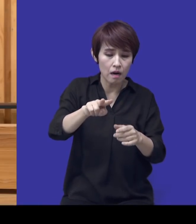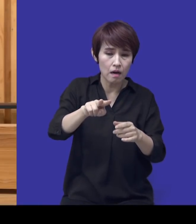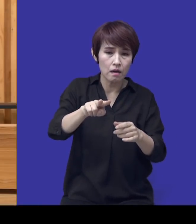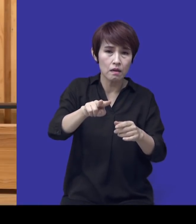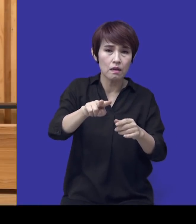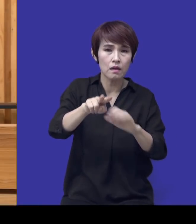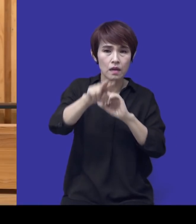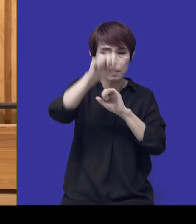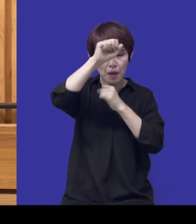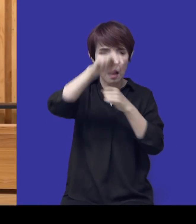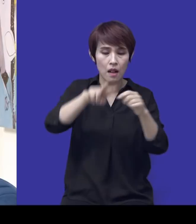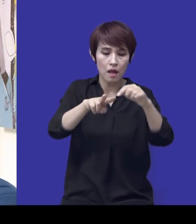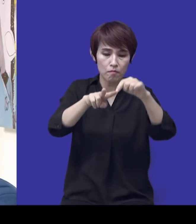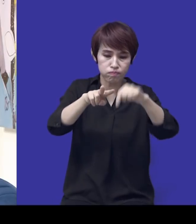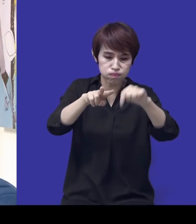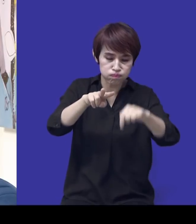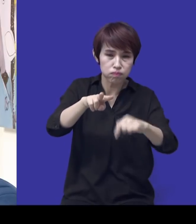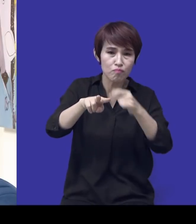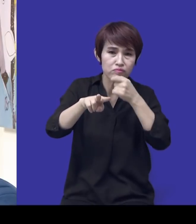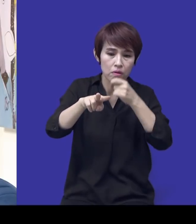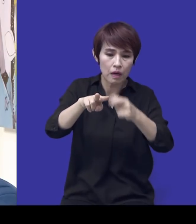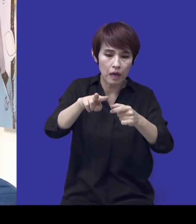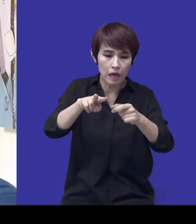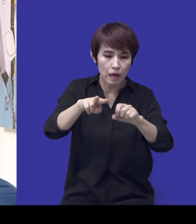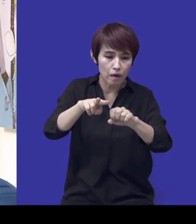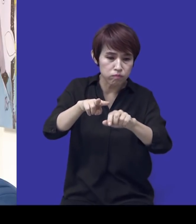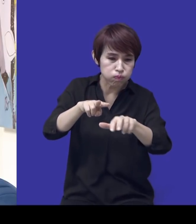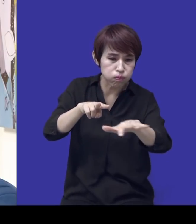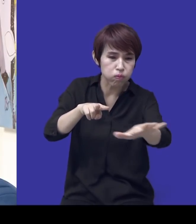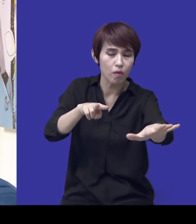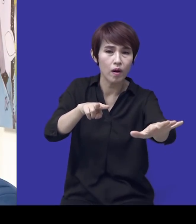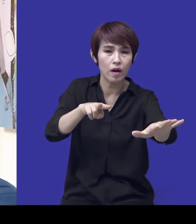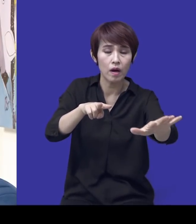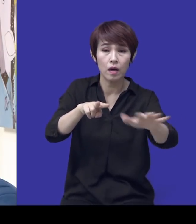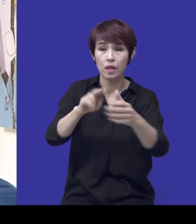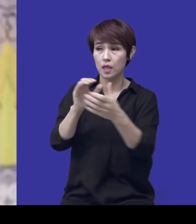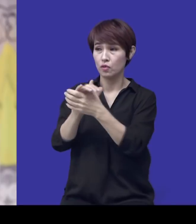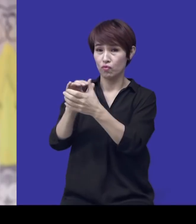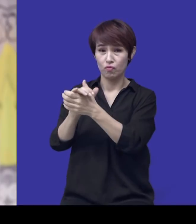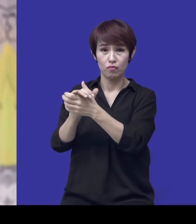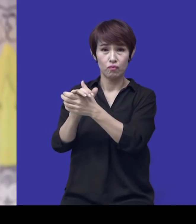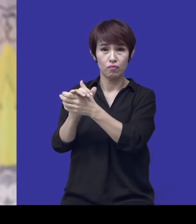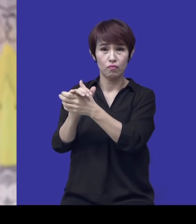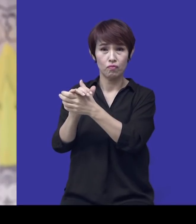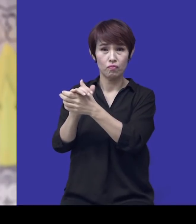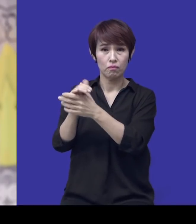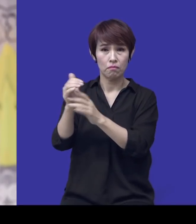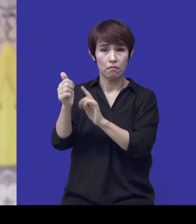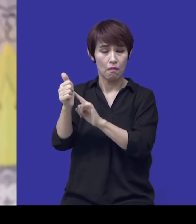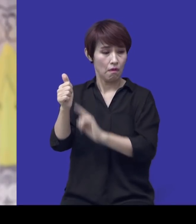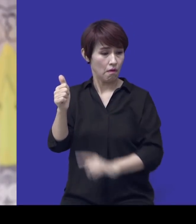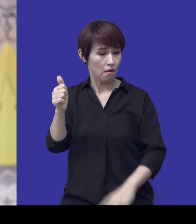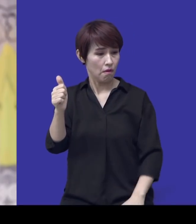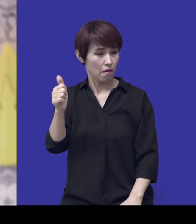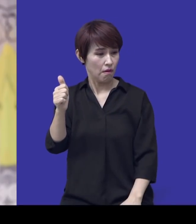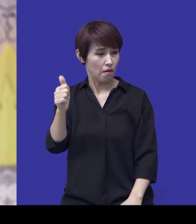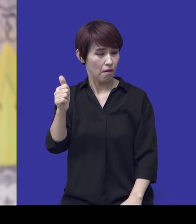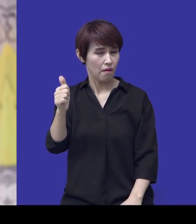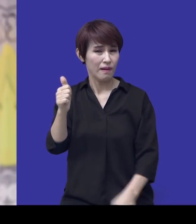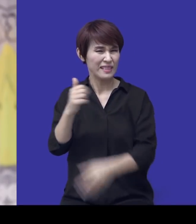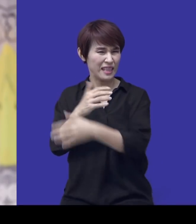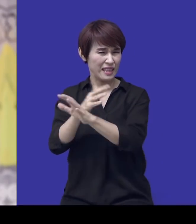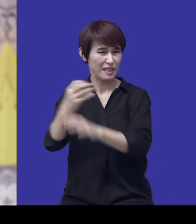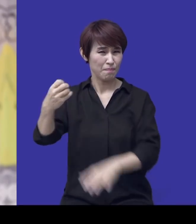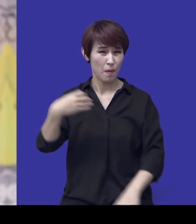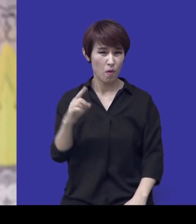예. 근데 거기서 또 이렇게 할 수가 없어가지고 근데 제 앞에 있던 친구가 되게 약간